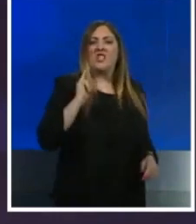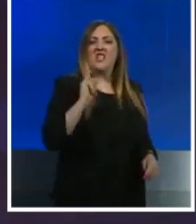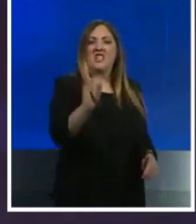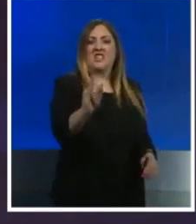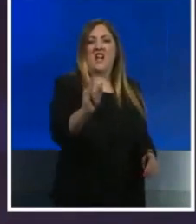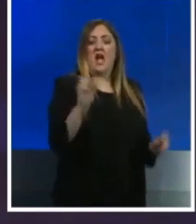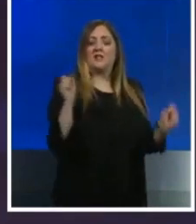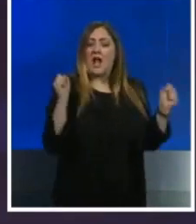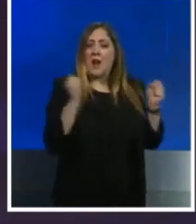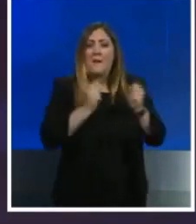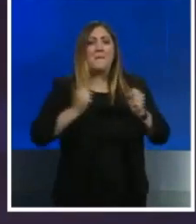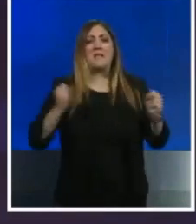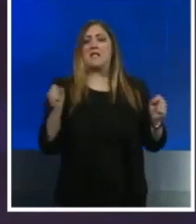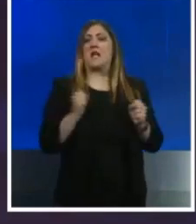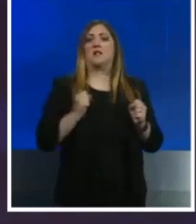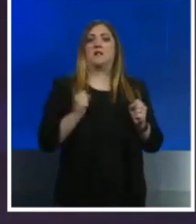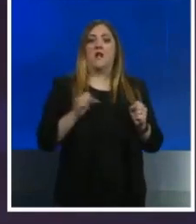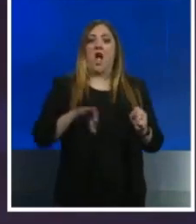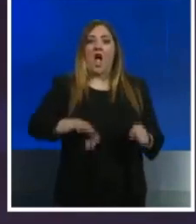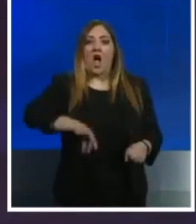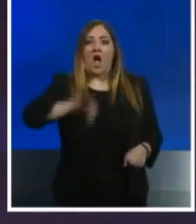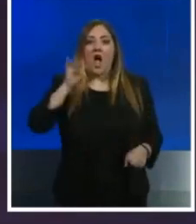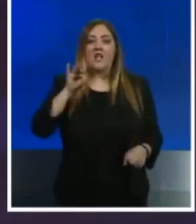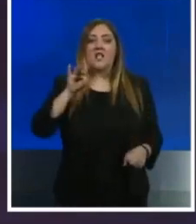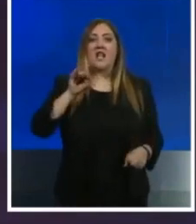a-żel Imperium Europa. golpa. Muzika